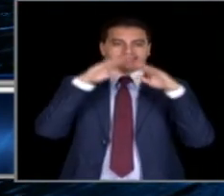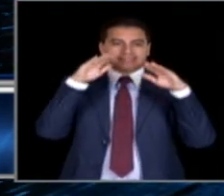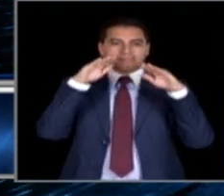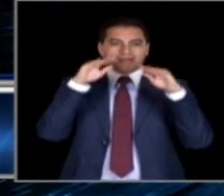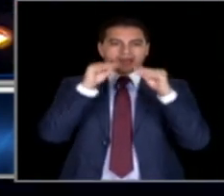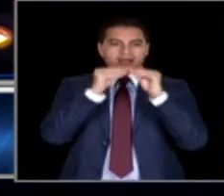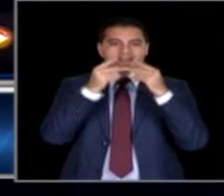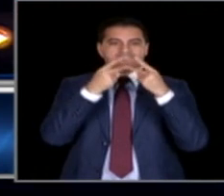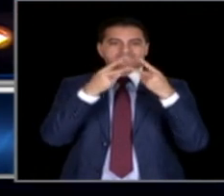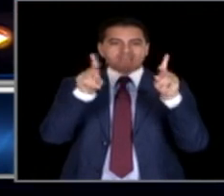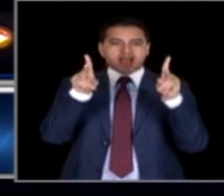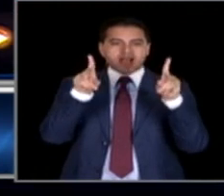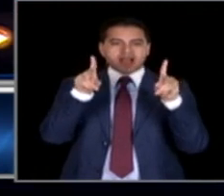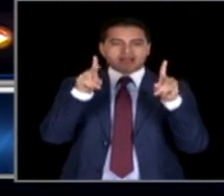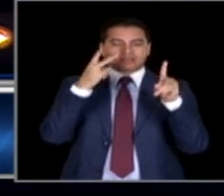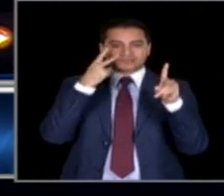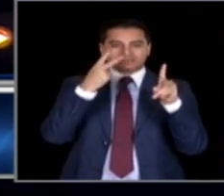وتم افتتاحها 2005.